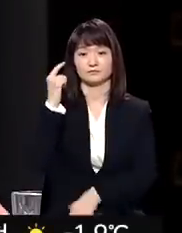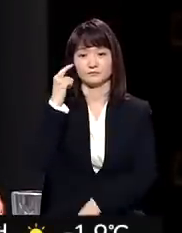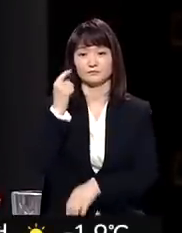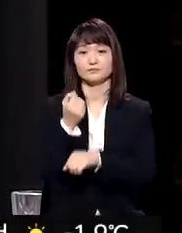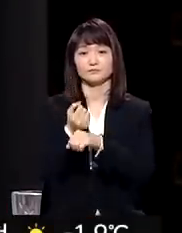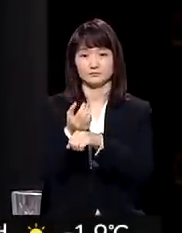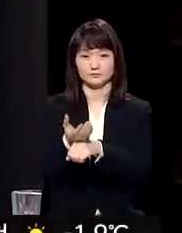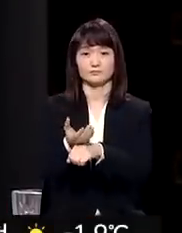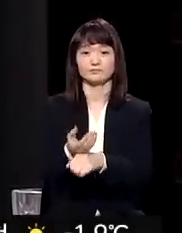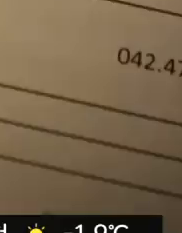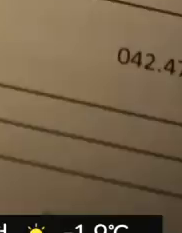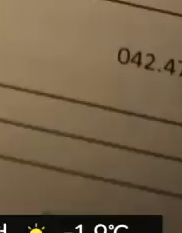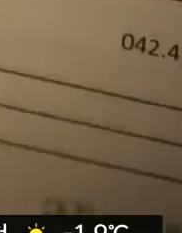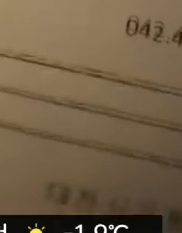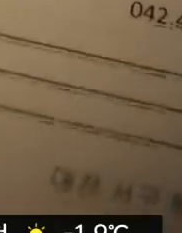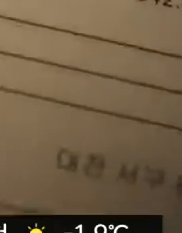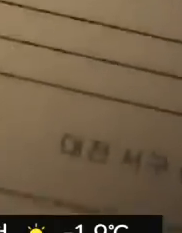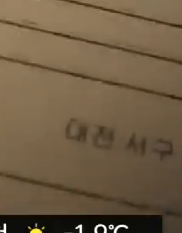이어갑니다